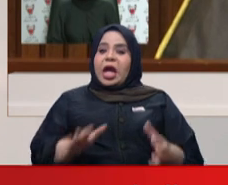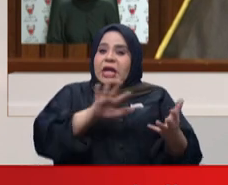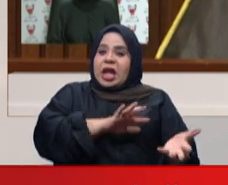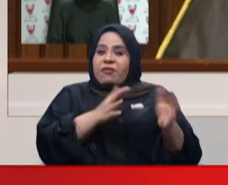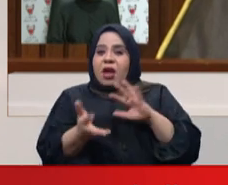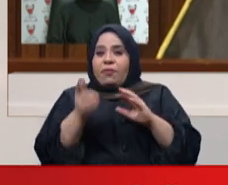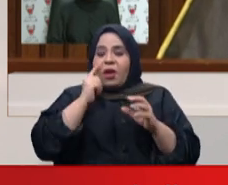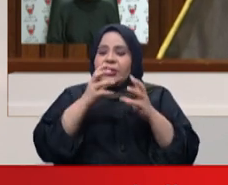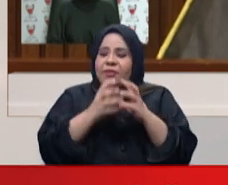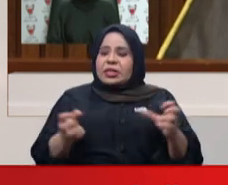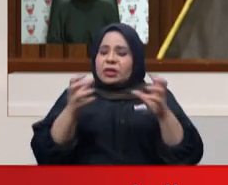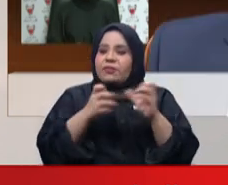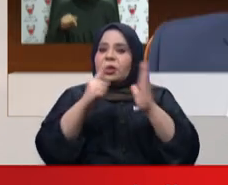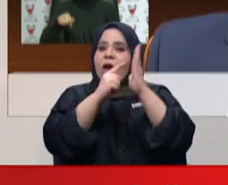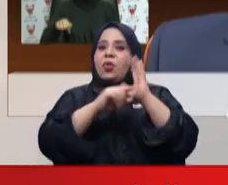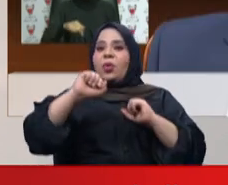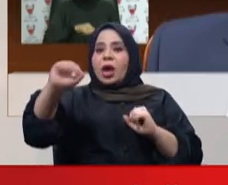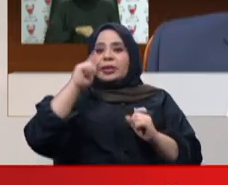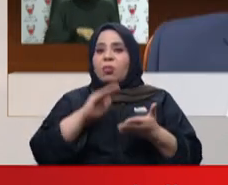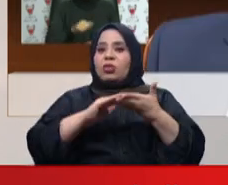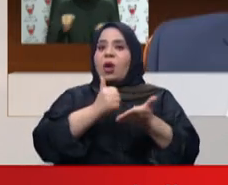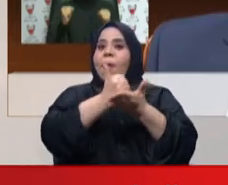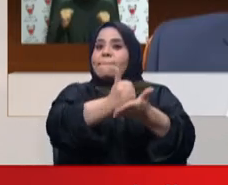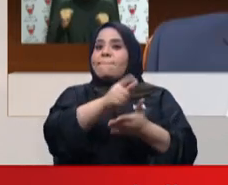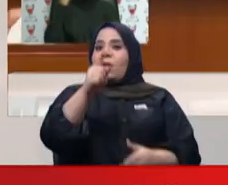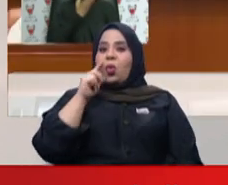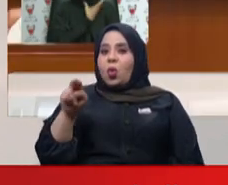تحفز الأخوة المتطوعين.